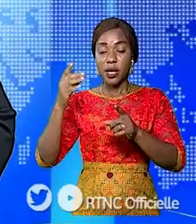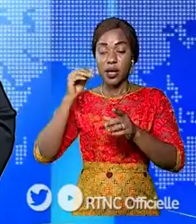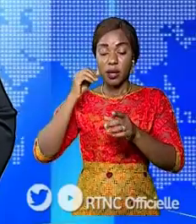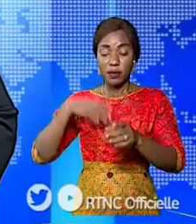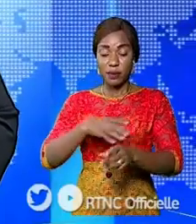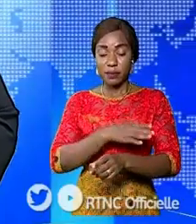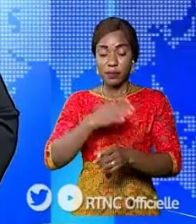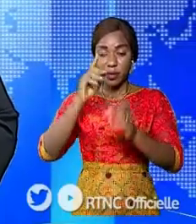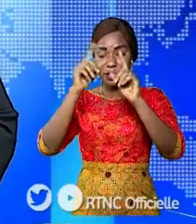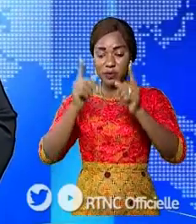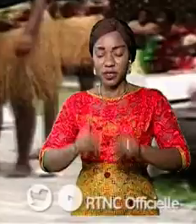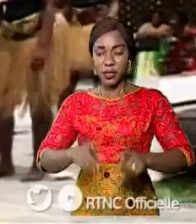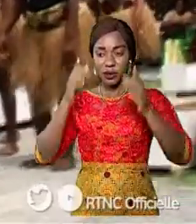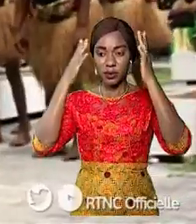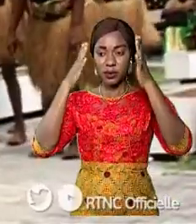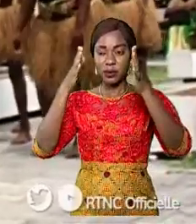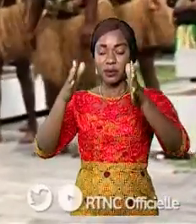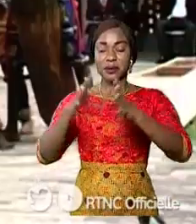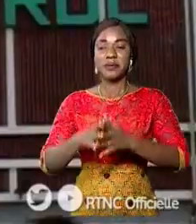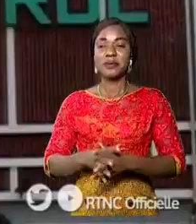dit Redépanda.